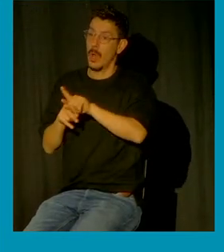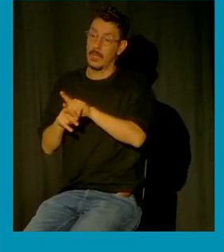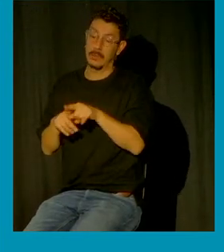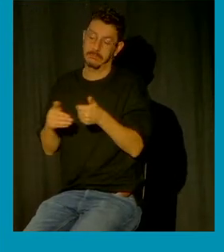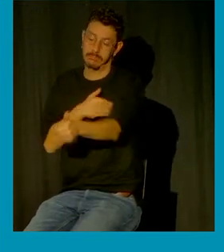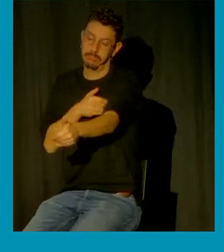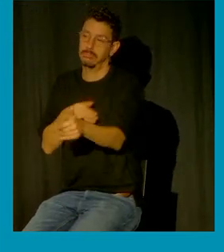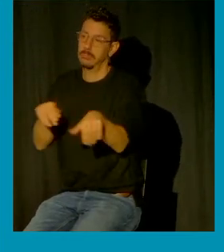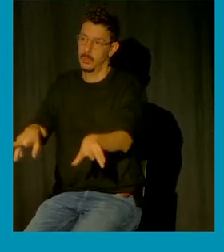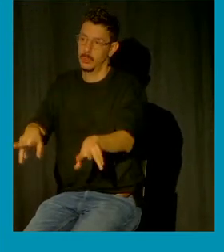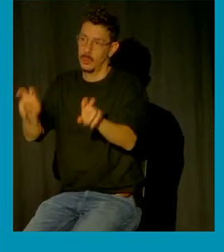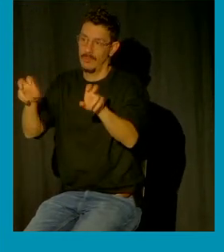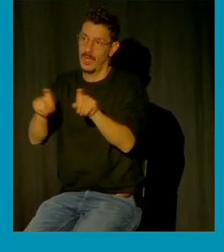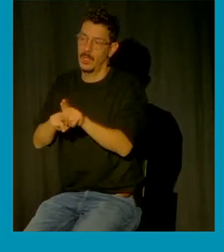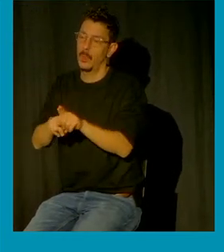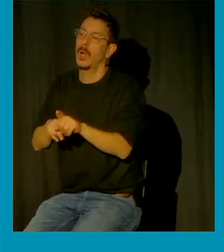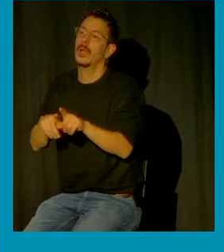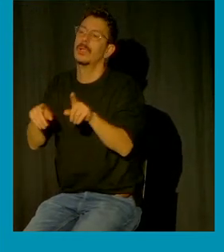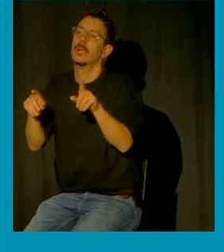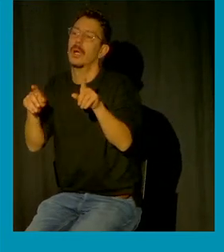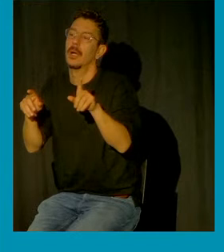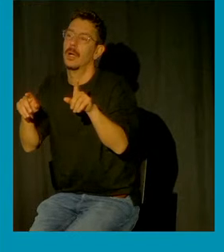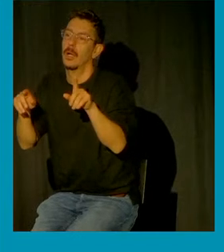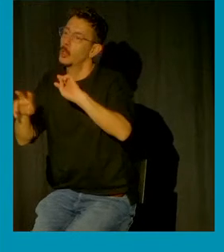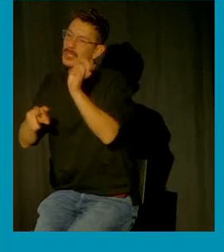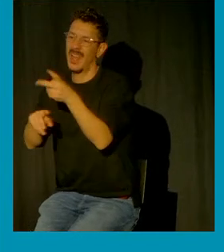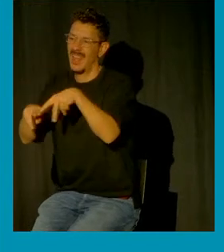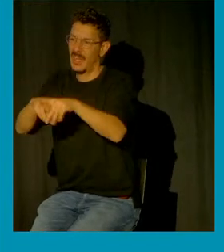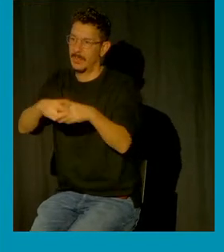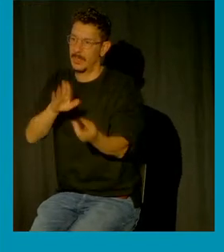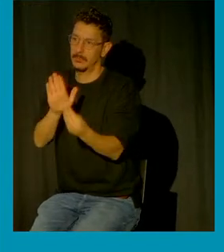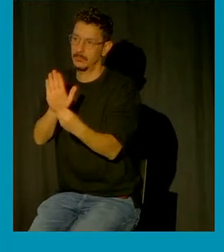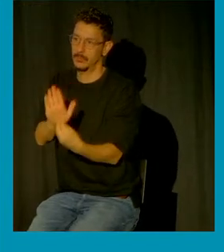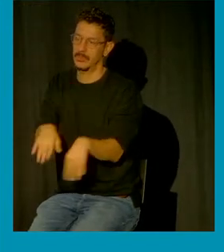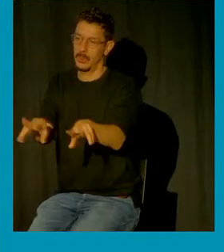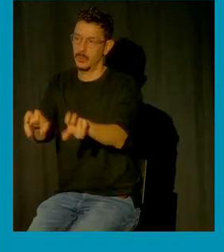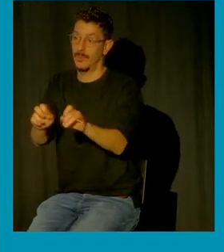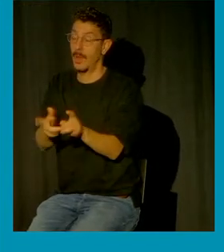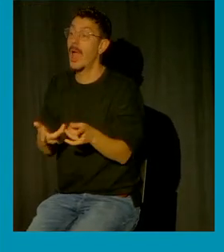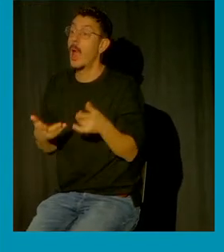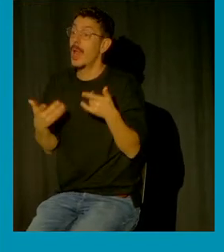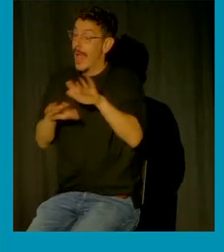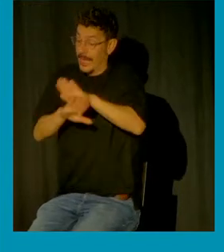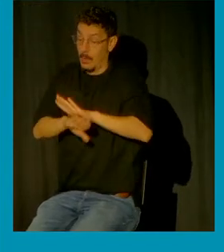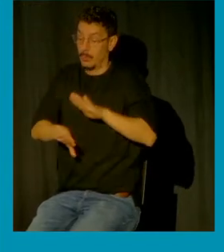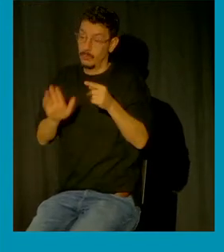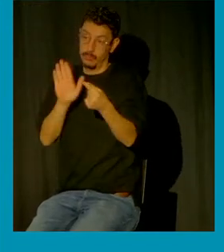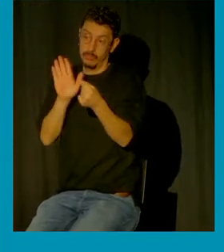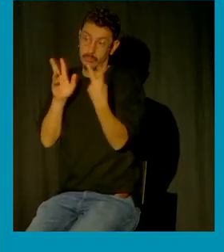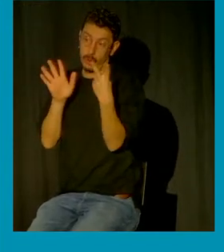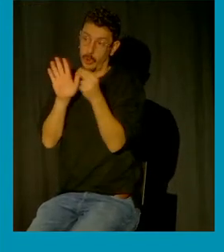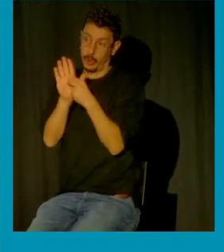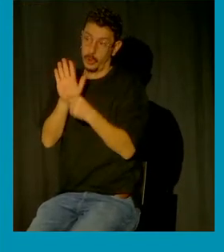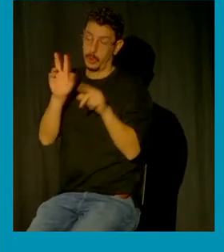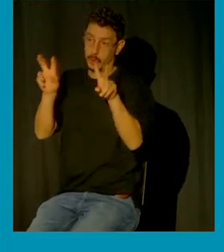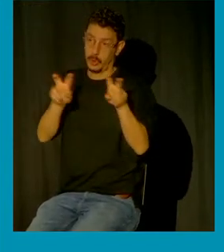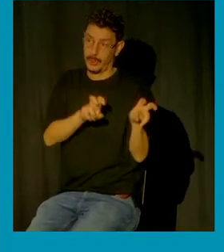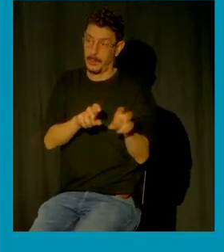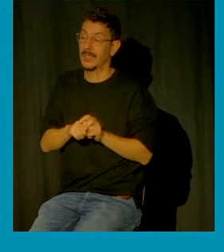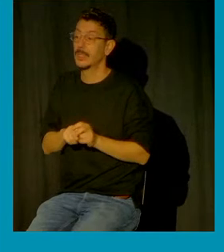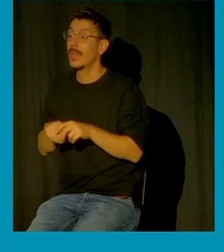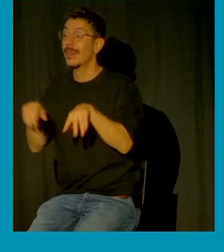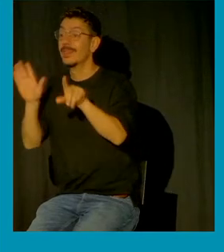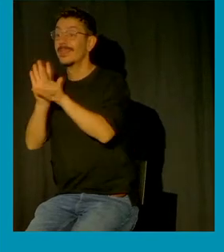altres eines i acabo amb aquesta menció amb dues mencions molt ràpides legals en el delicte de divulgació